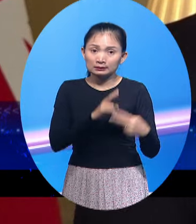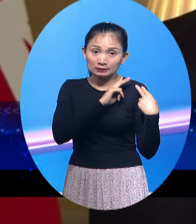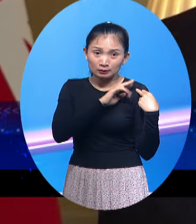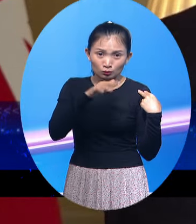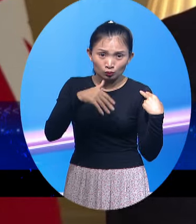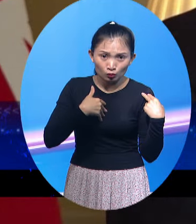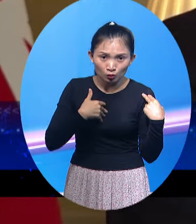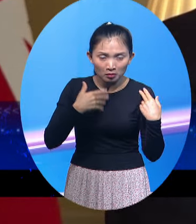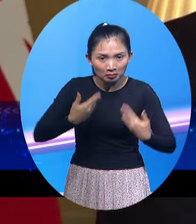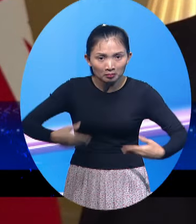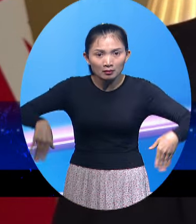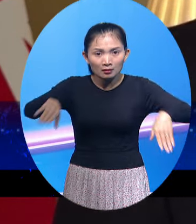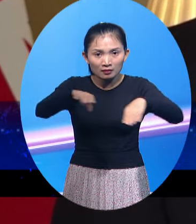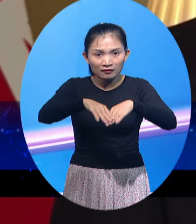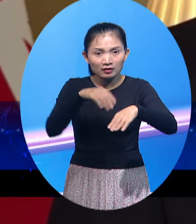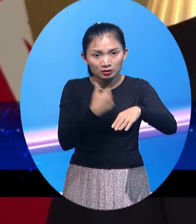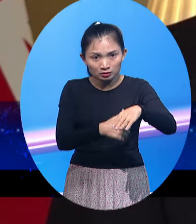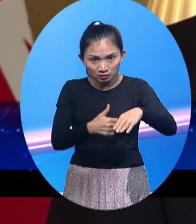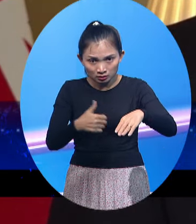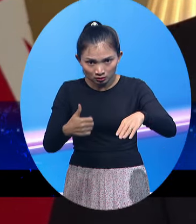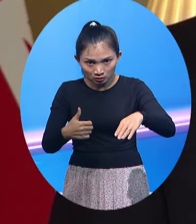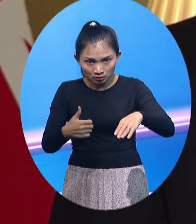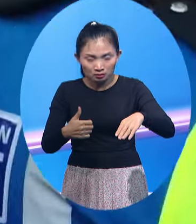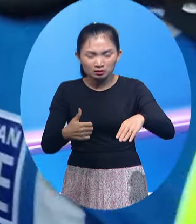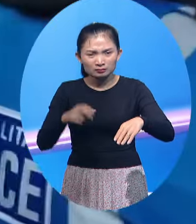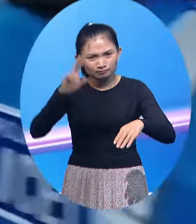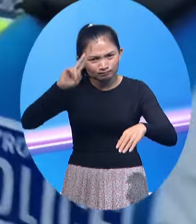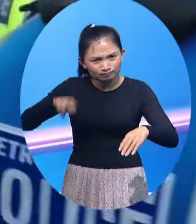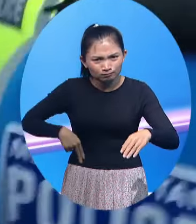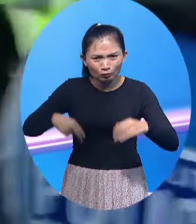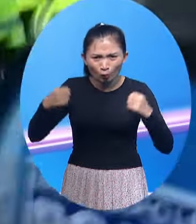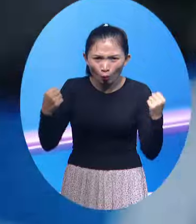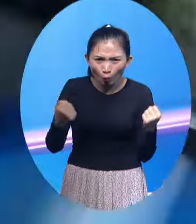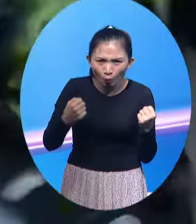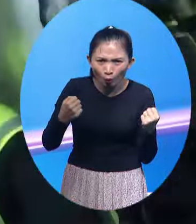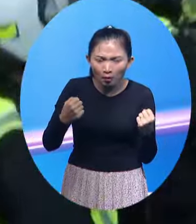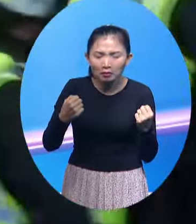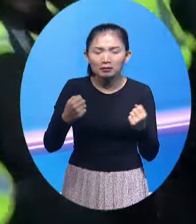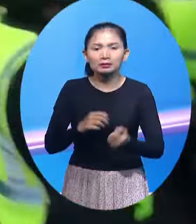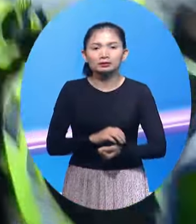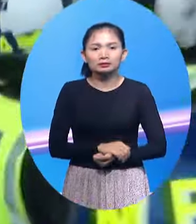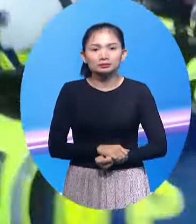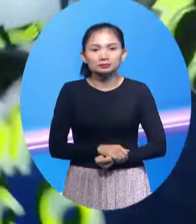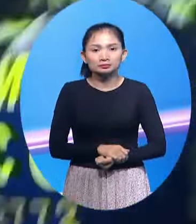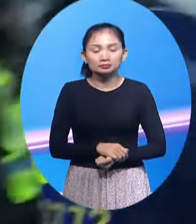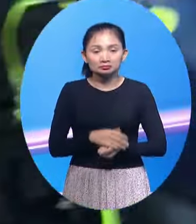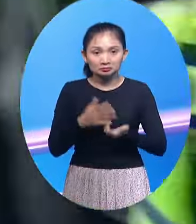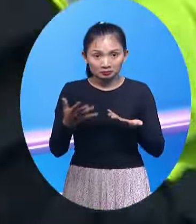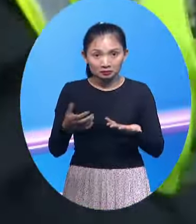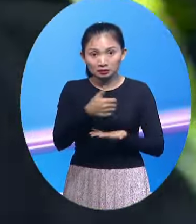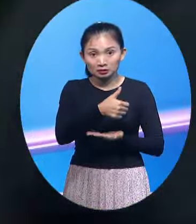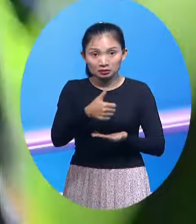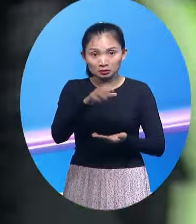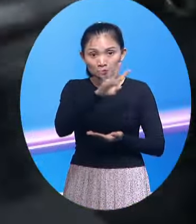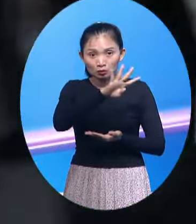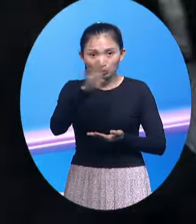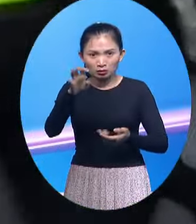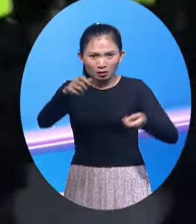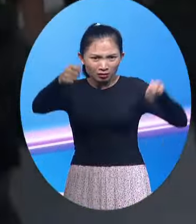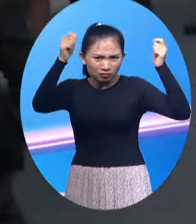người dân và phía cảnh sát đang nỗ lực kiểm soát tình hình. Thủ tướng Starmer cho biết thêm đã có hơn 400 người tham gia bạo loạn bị